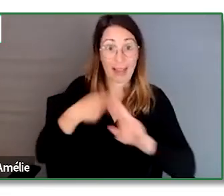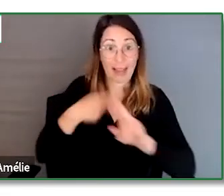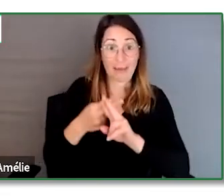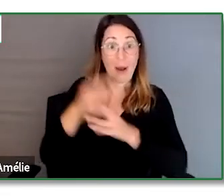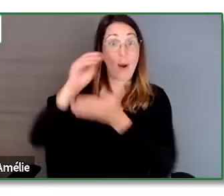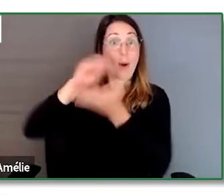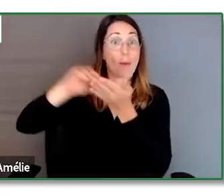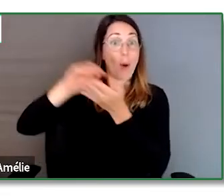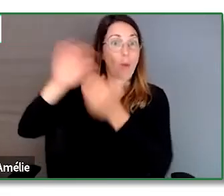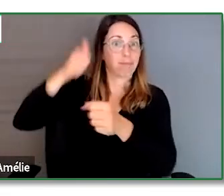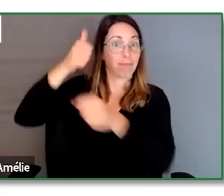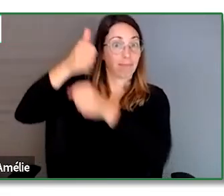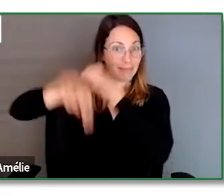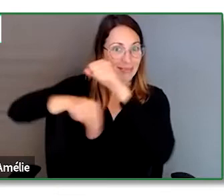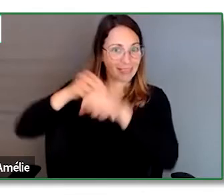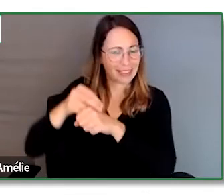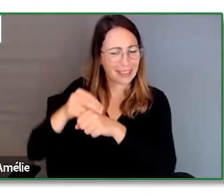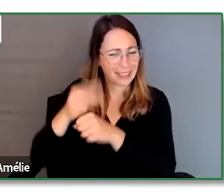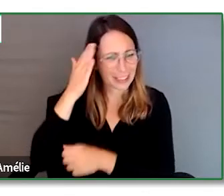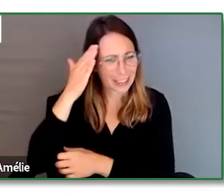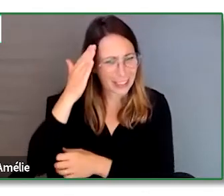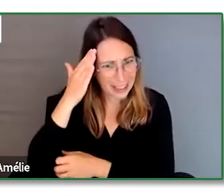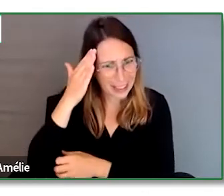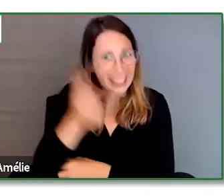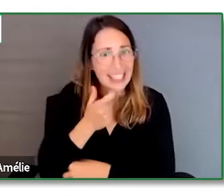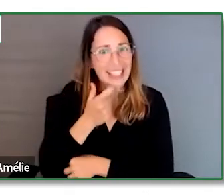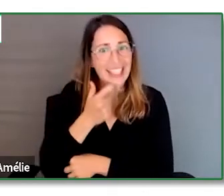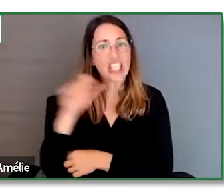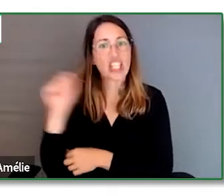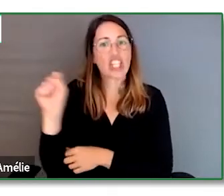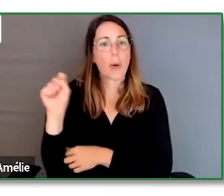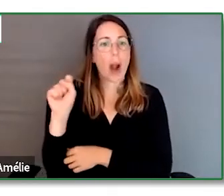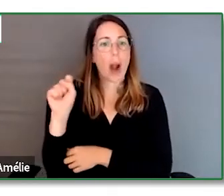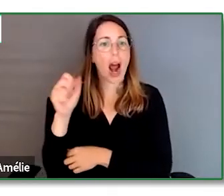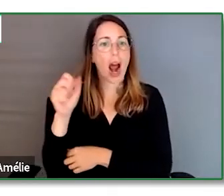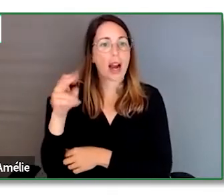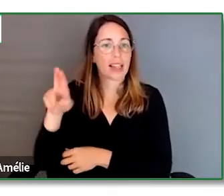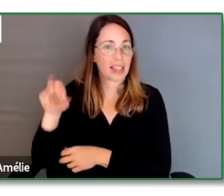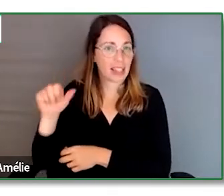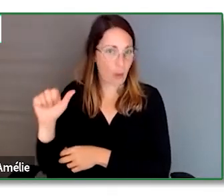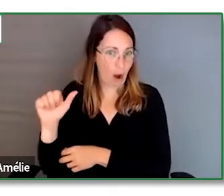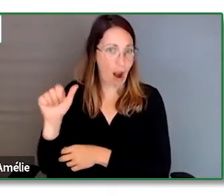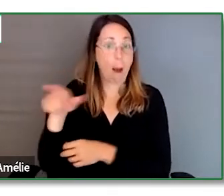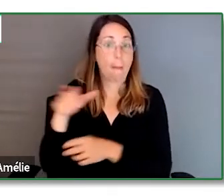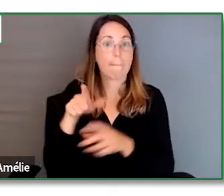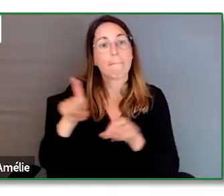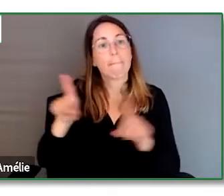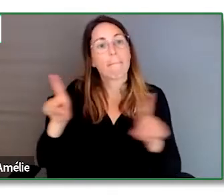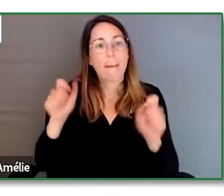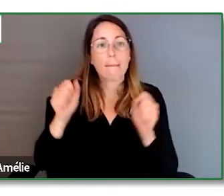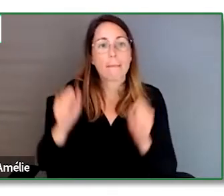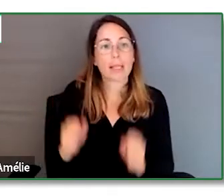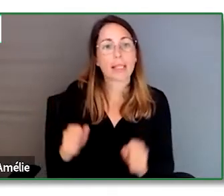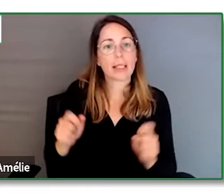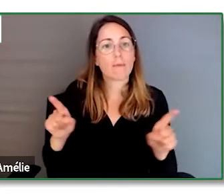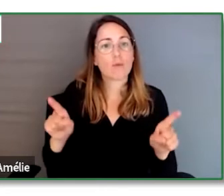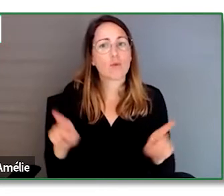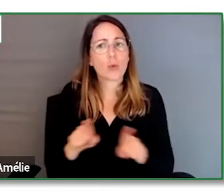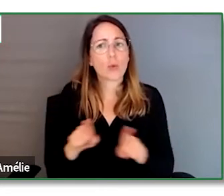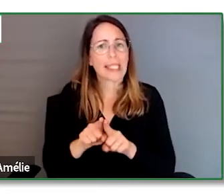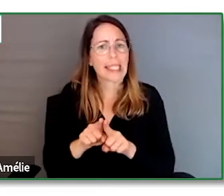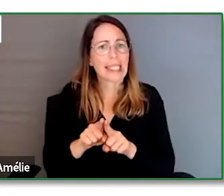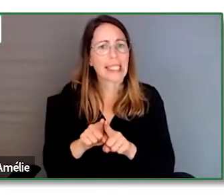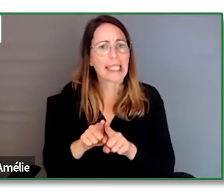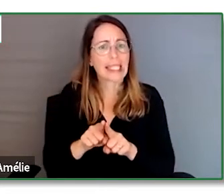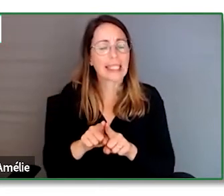Kila. Mais nous pouvons faire un petit peu de ça à l'intérieur, mais en grande partie, c'est vraiment envoyé à l'extérieur.